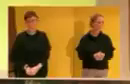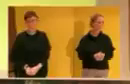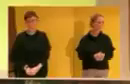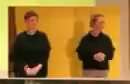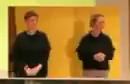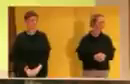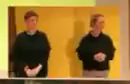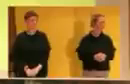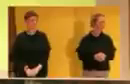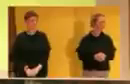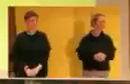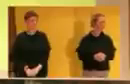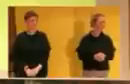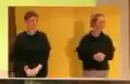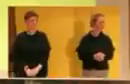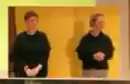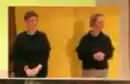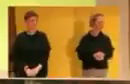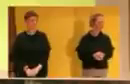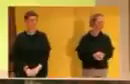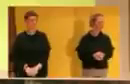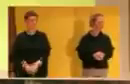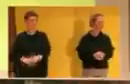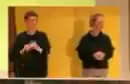Wir nehmen Geflüchtete auf.